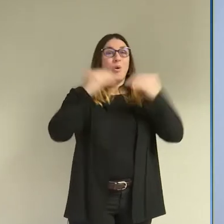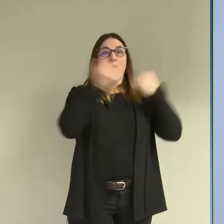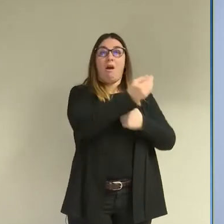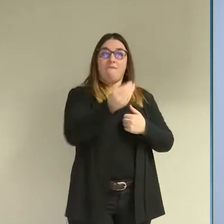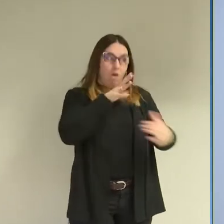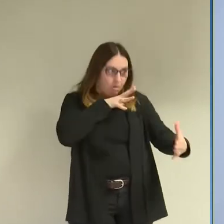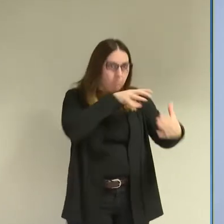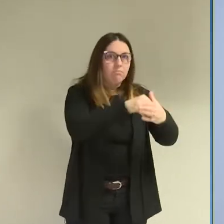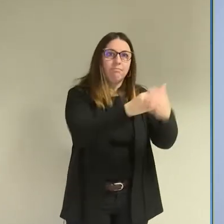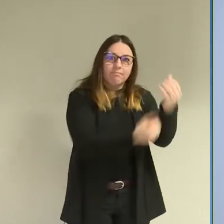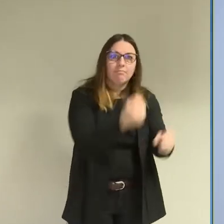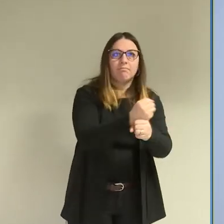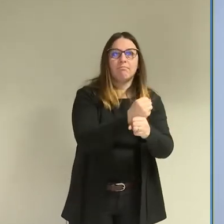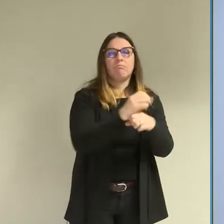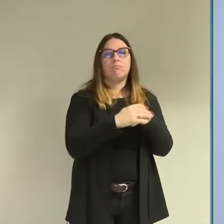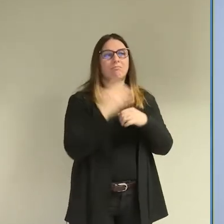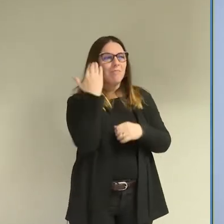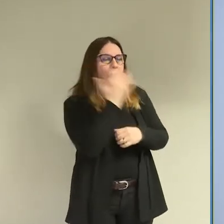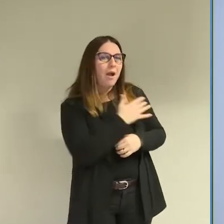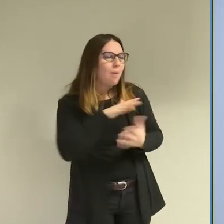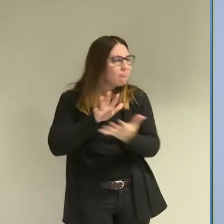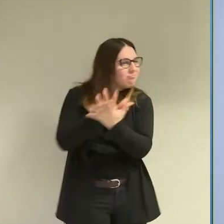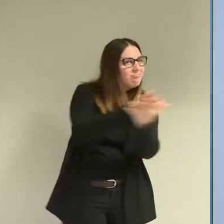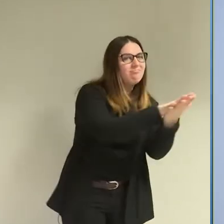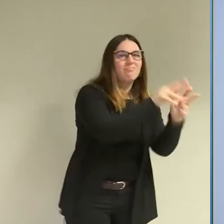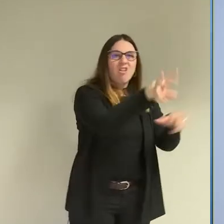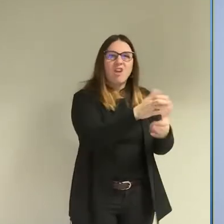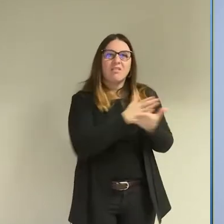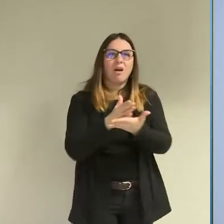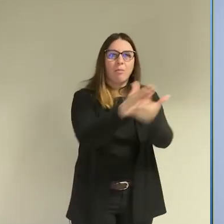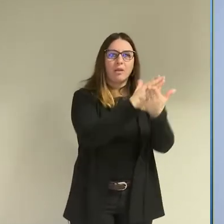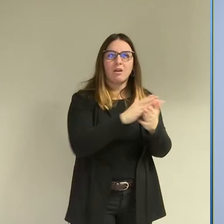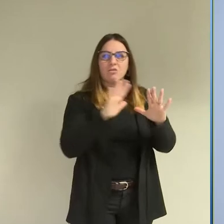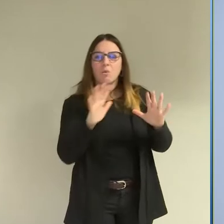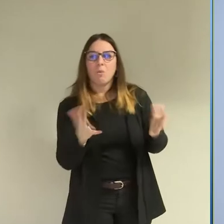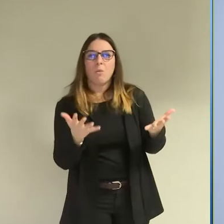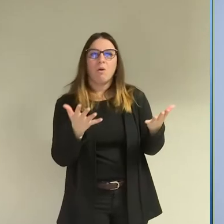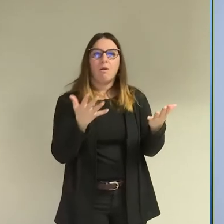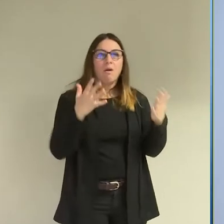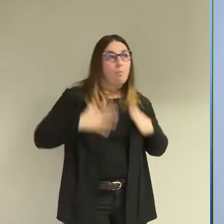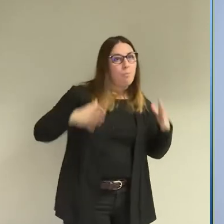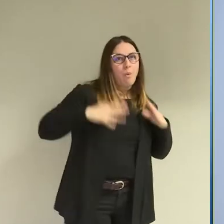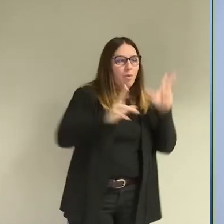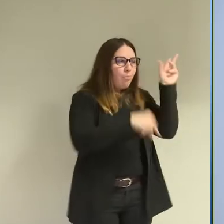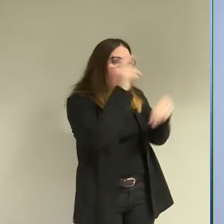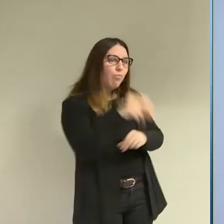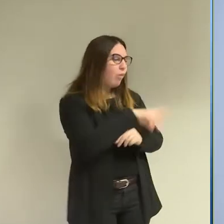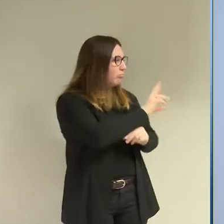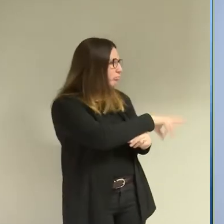également été soutenu les conviviales autour des jardins partagés par des ateliers des batailles et des balades botaniques